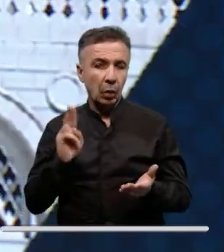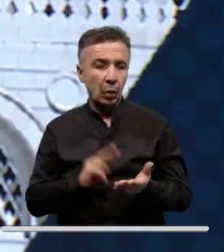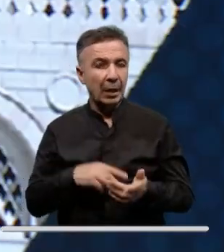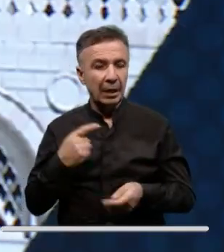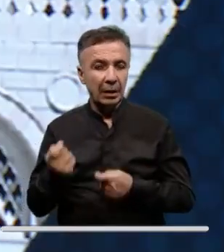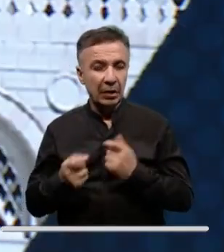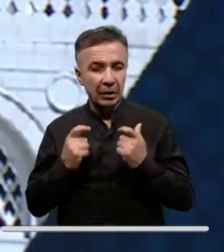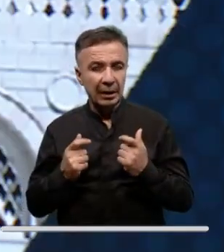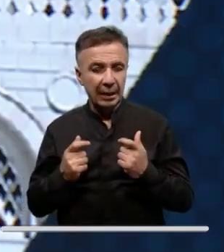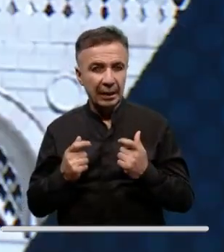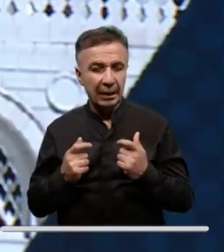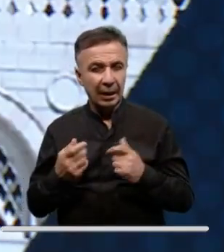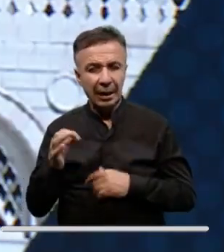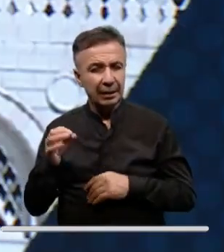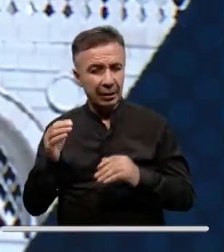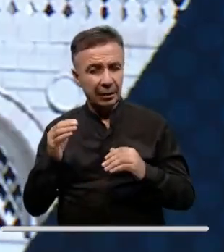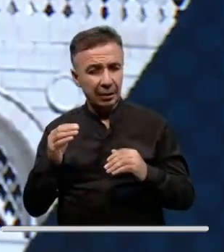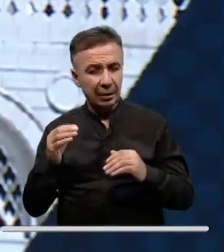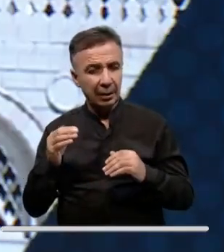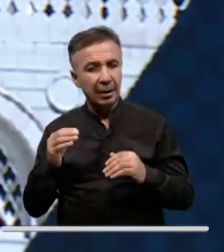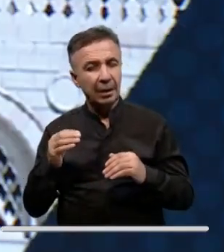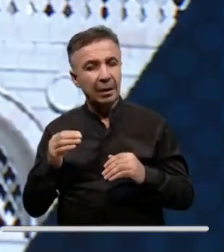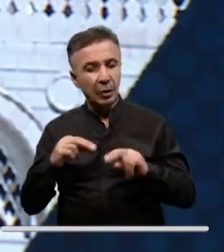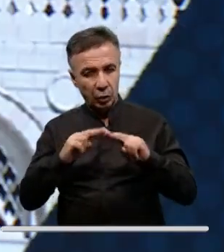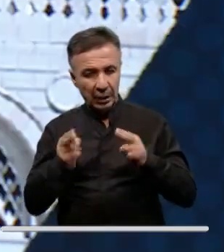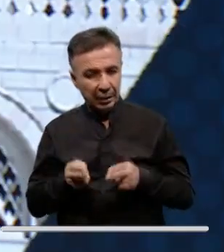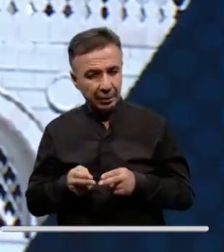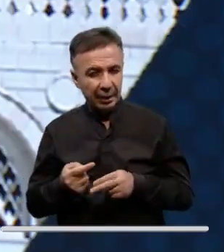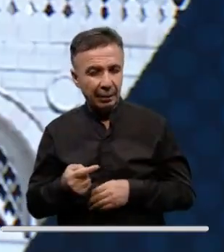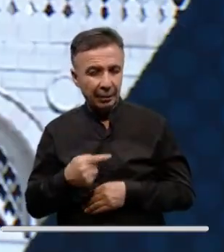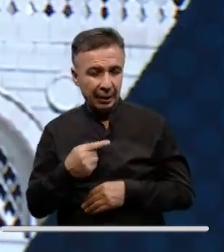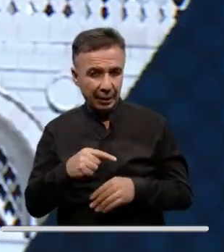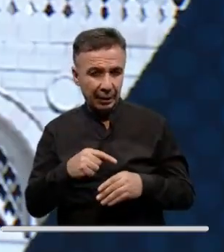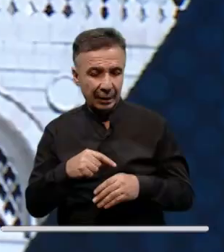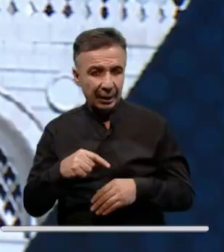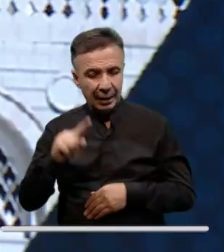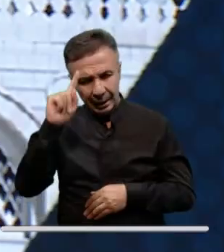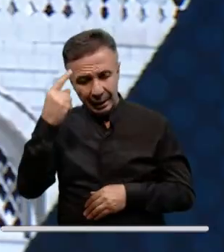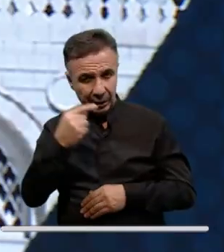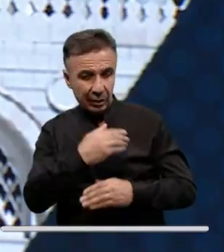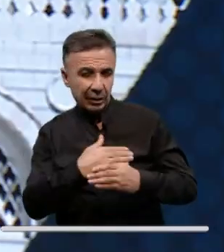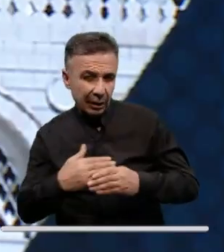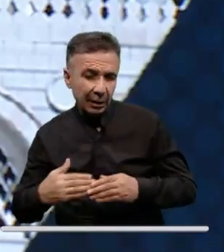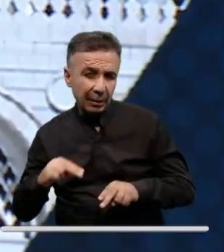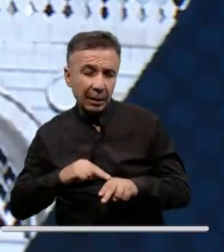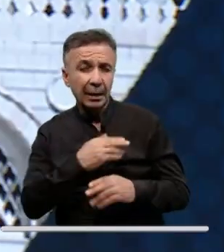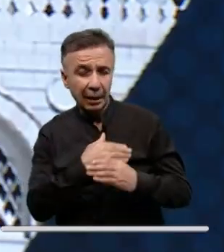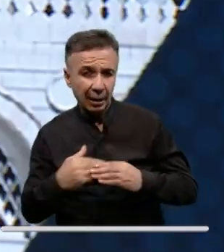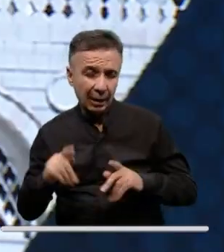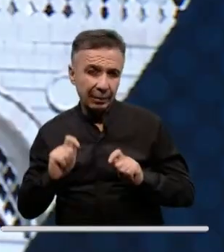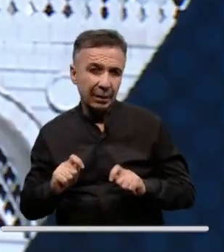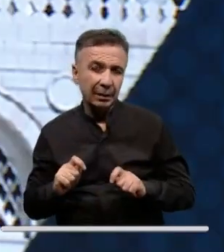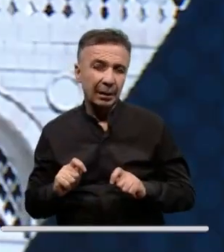yani kuyumcu tarafından söylenecek bir husus var efendim siz tek çekim de yapsanız Eee kart